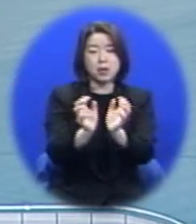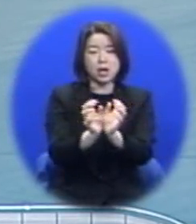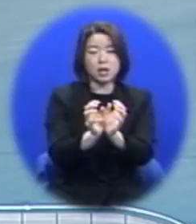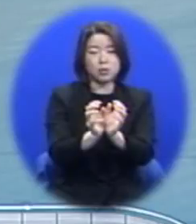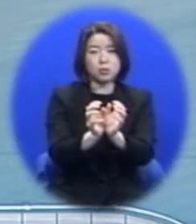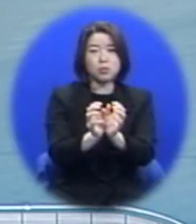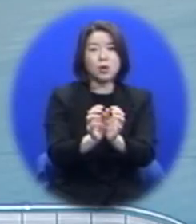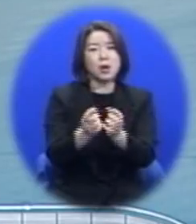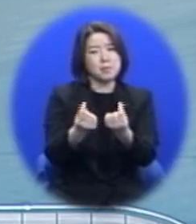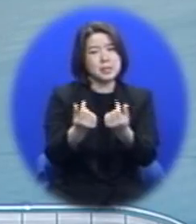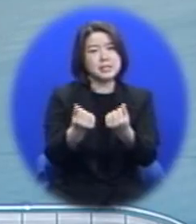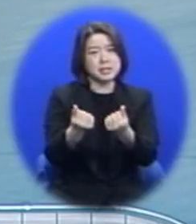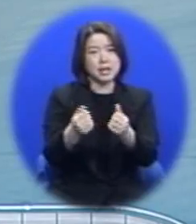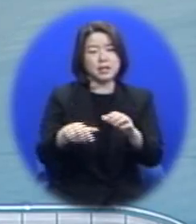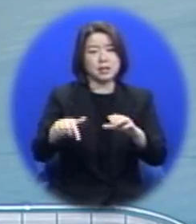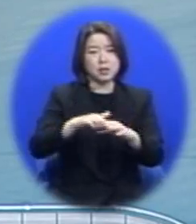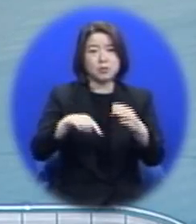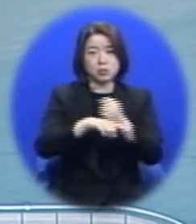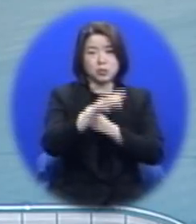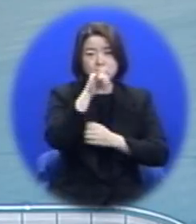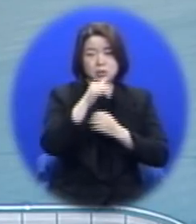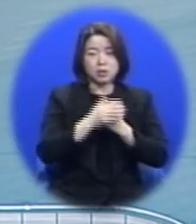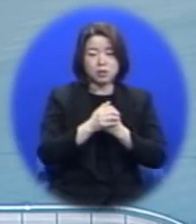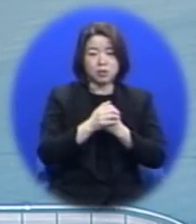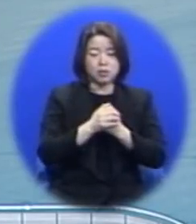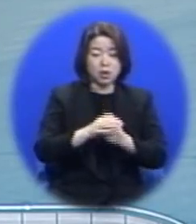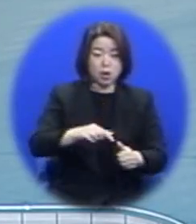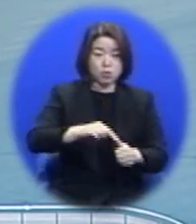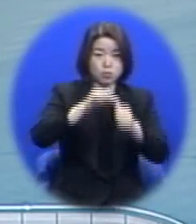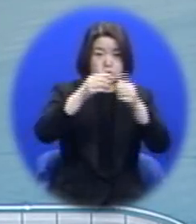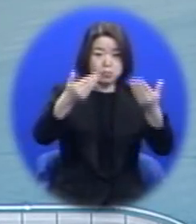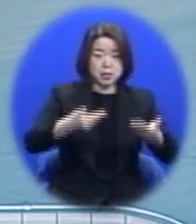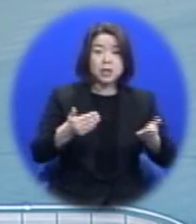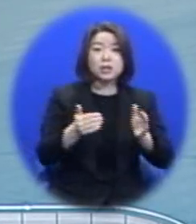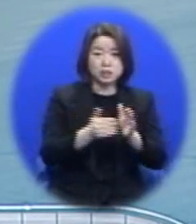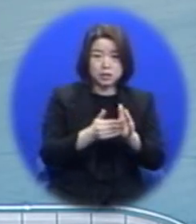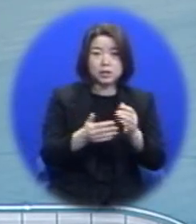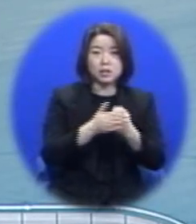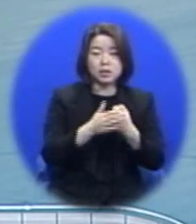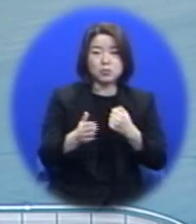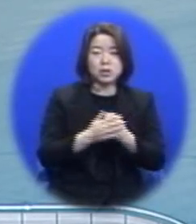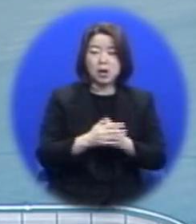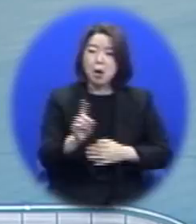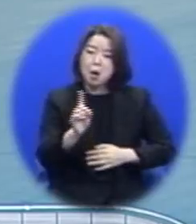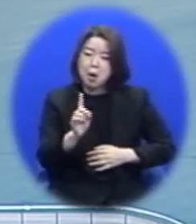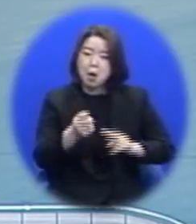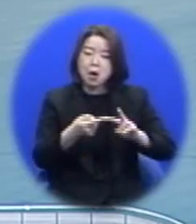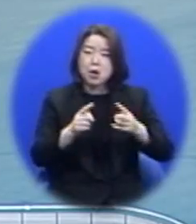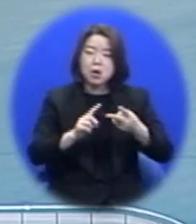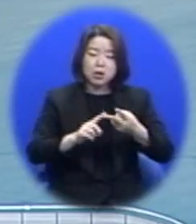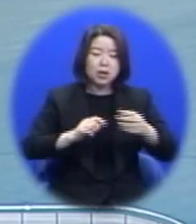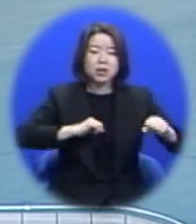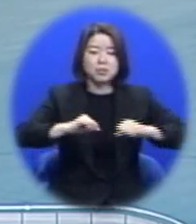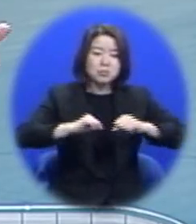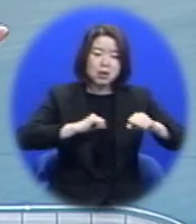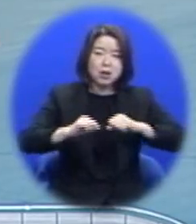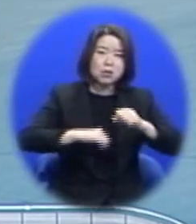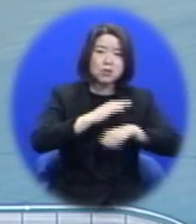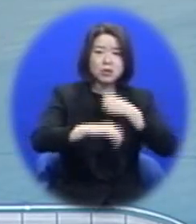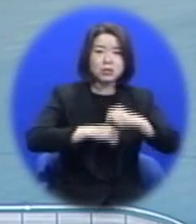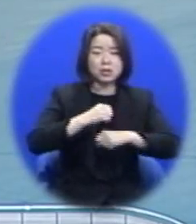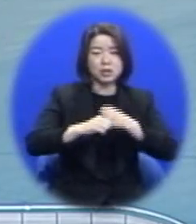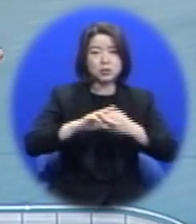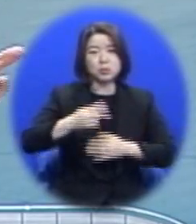구원 받았으니까 이미 구원은 받아 놓은 거니까 어떻게 살아도 구원은 받는다는 식이죠.